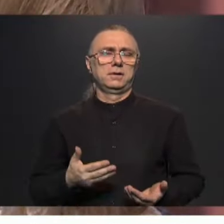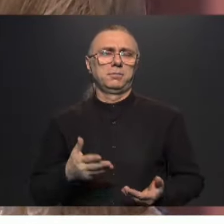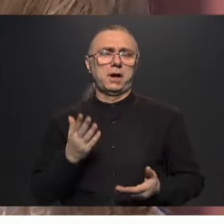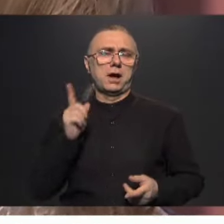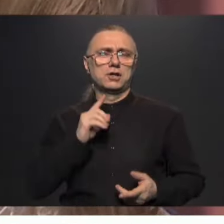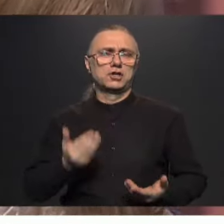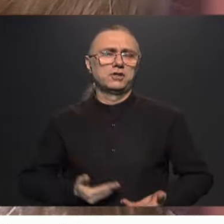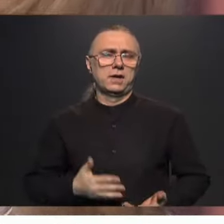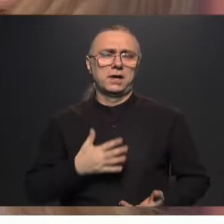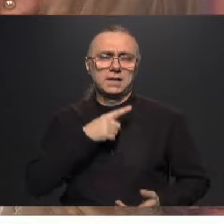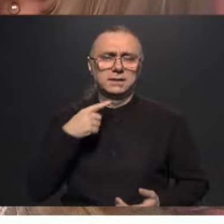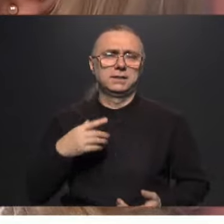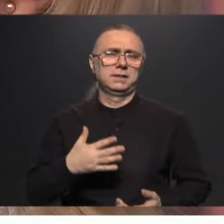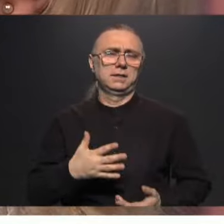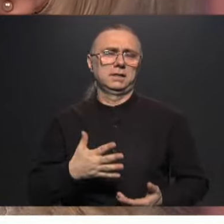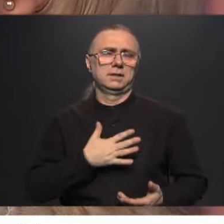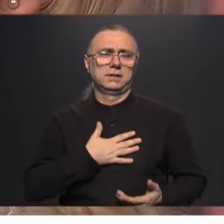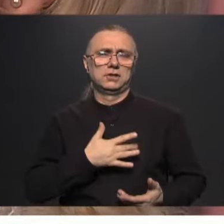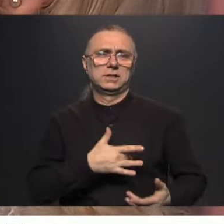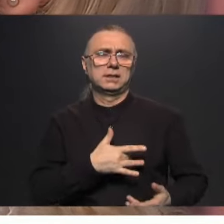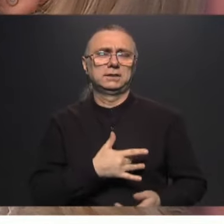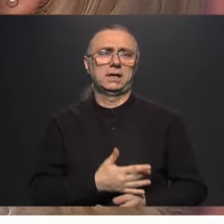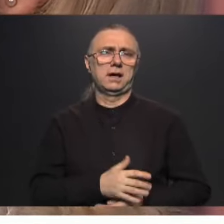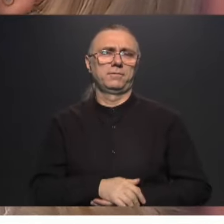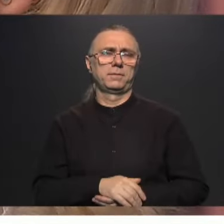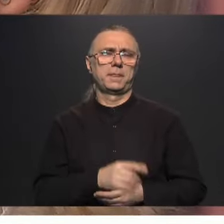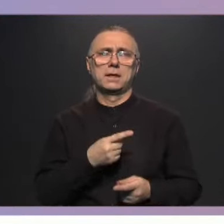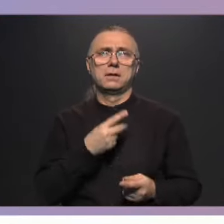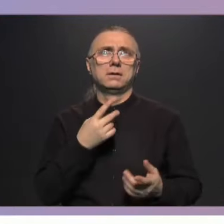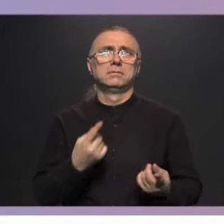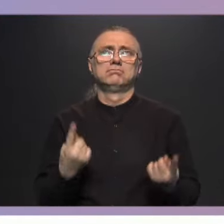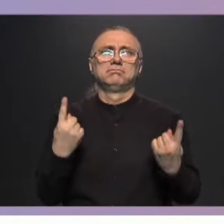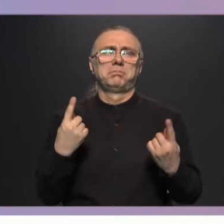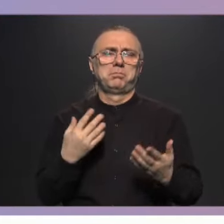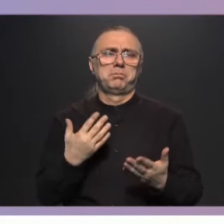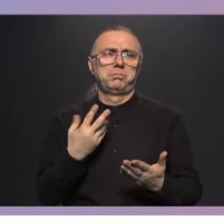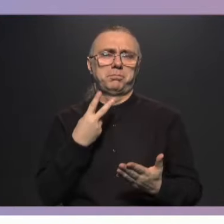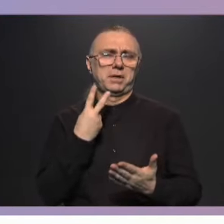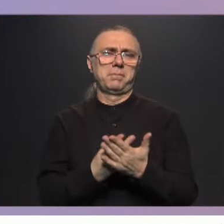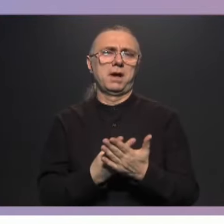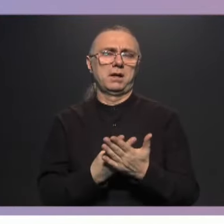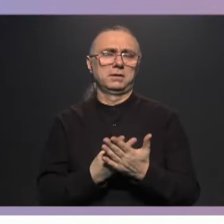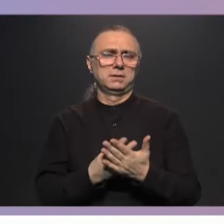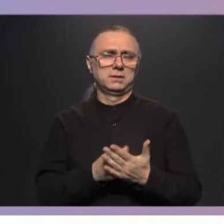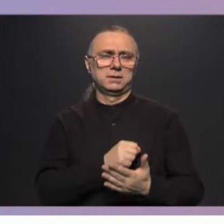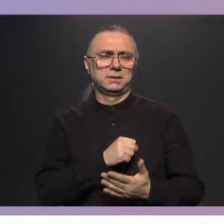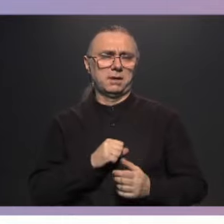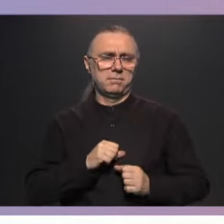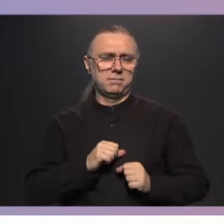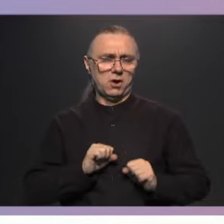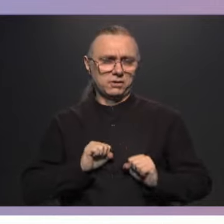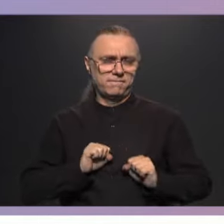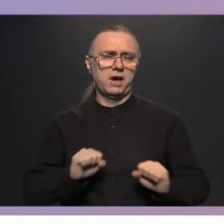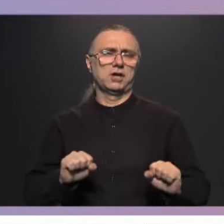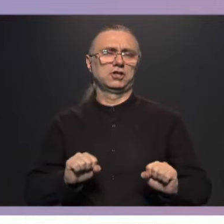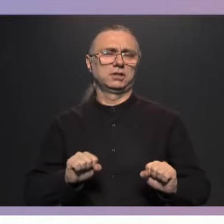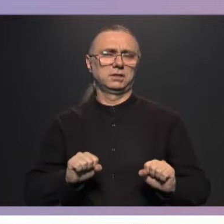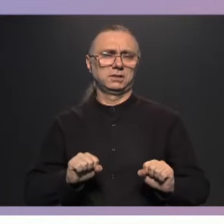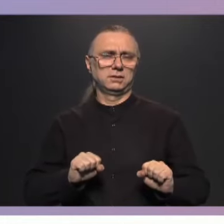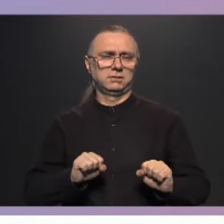действиях, и в наших поступках, они тоже есть, потому что это величайший пример, высочайший пример самоотверженности, доблести за